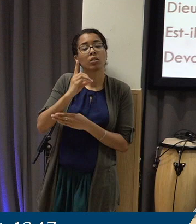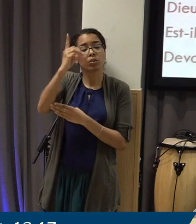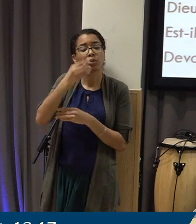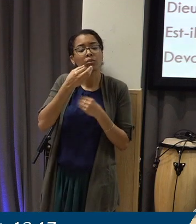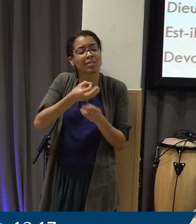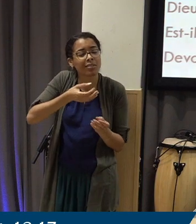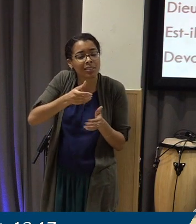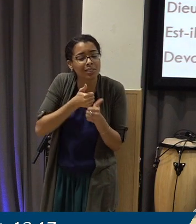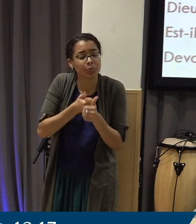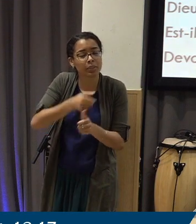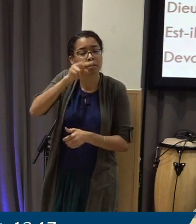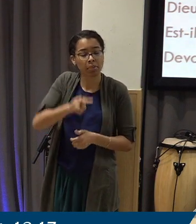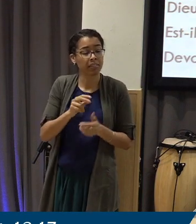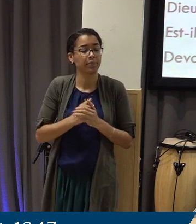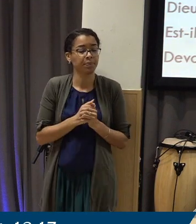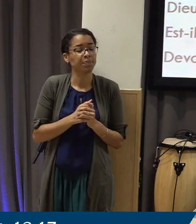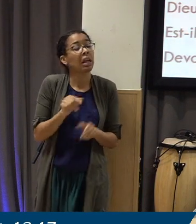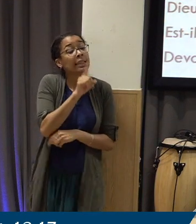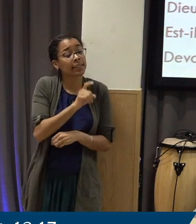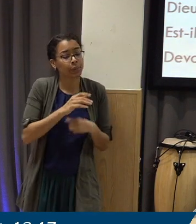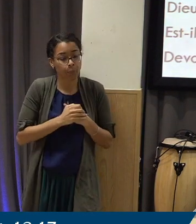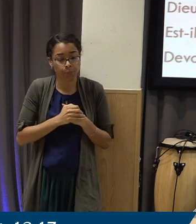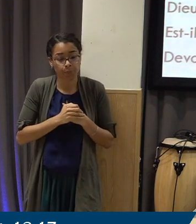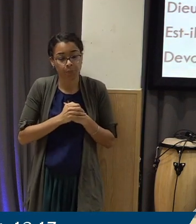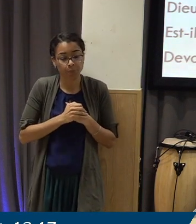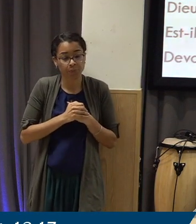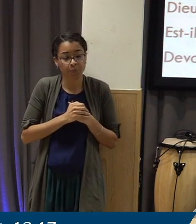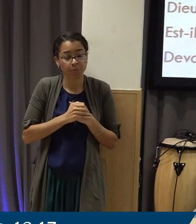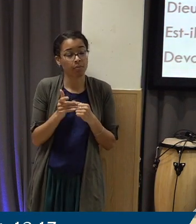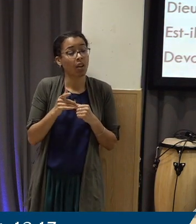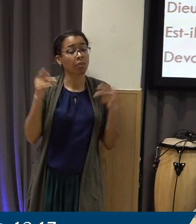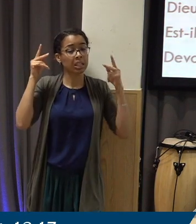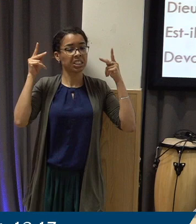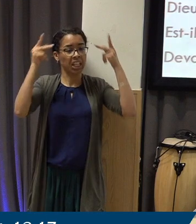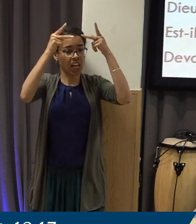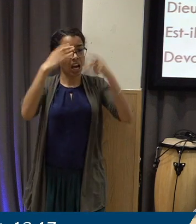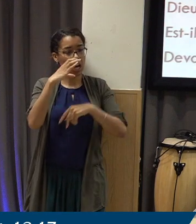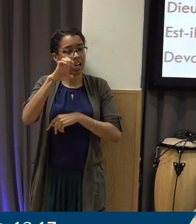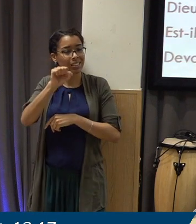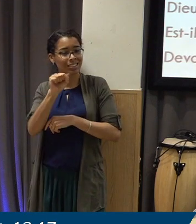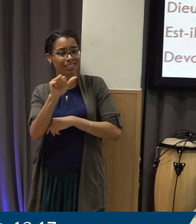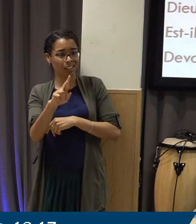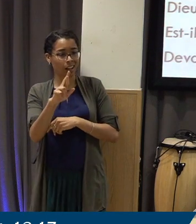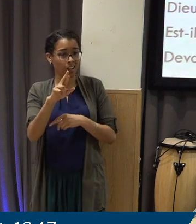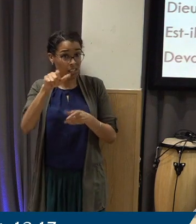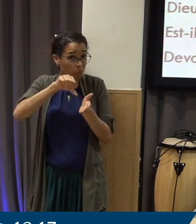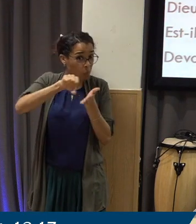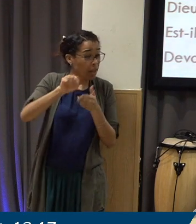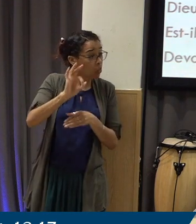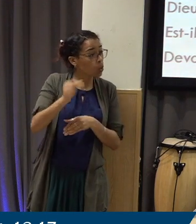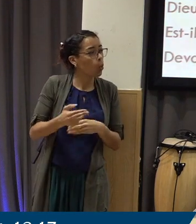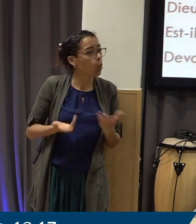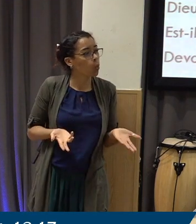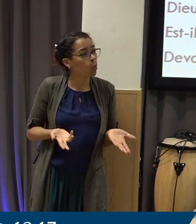vérité. Est-il permis ou non de payer le tribut à César? Devons-nous payer ou ne pas